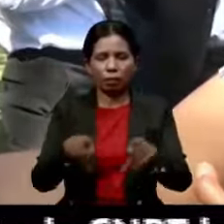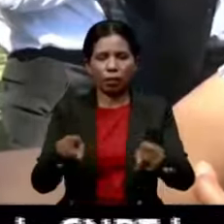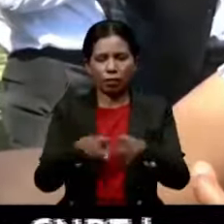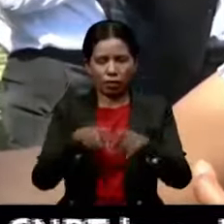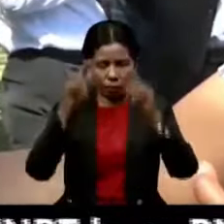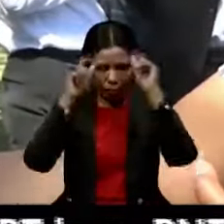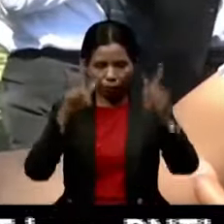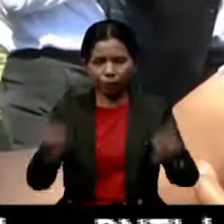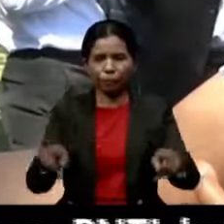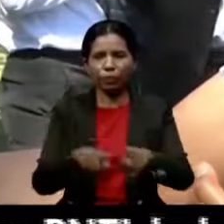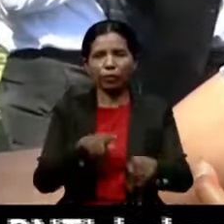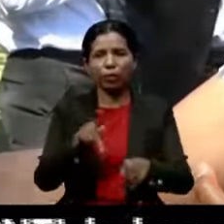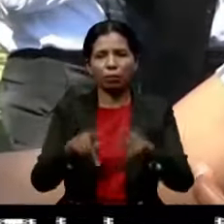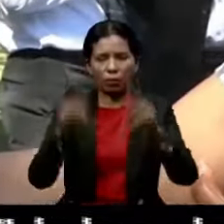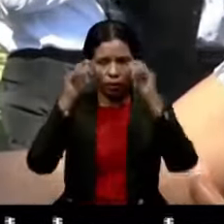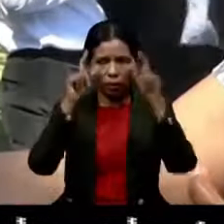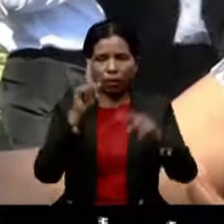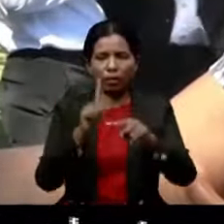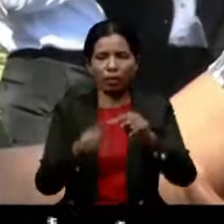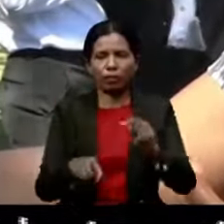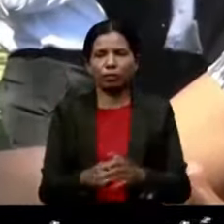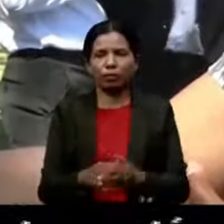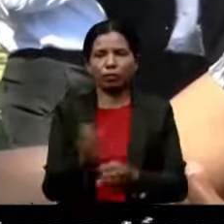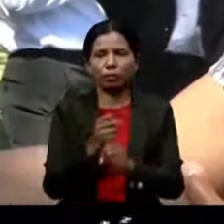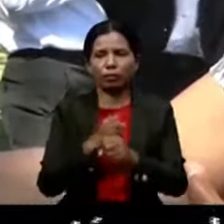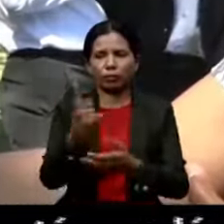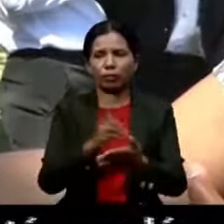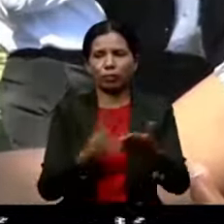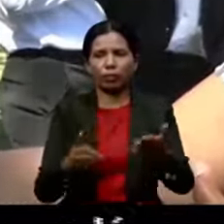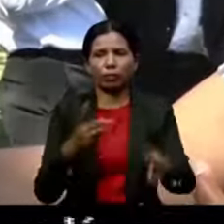moris mesak sida daung Timor Leste la bele atu halu diskriminasaun ba ita sida daung Timor Leste.